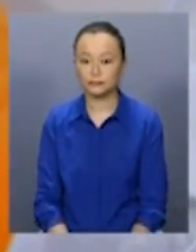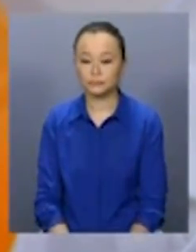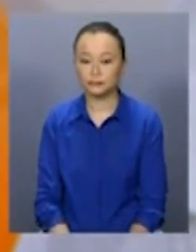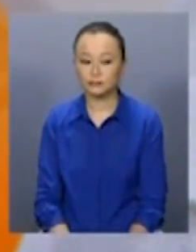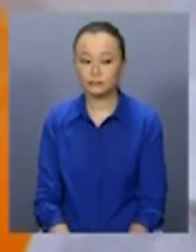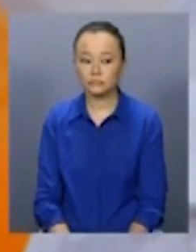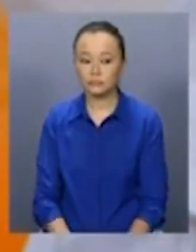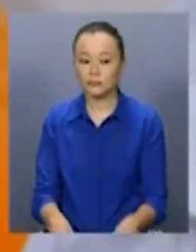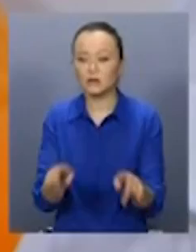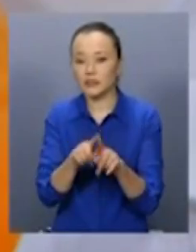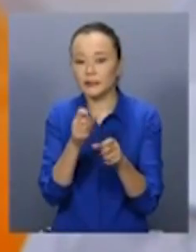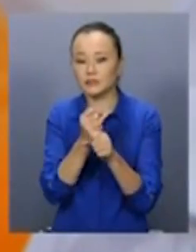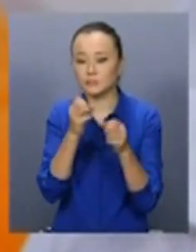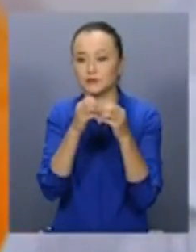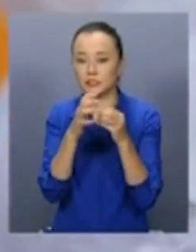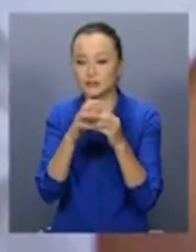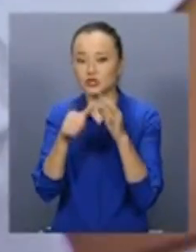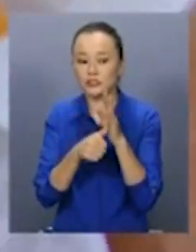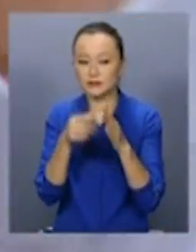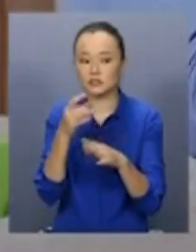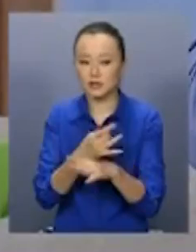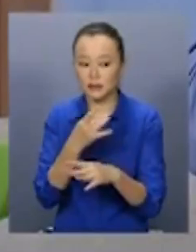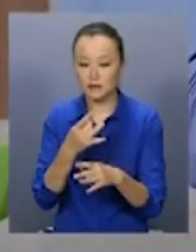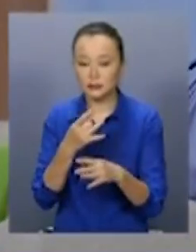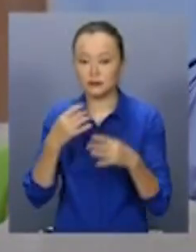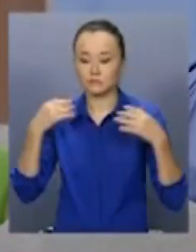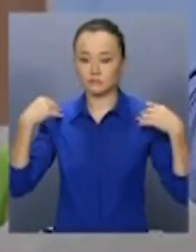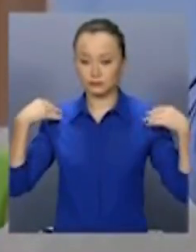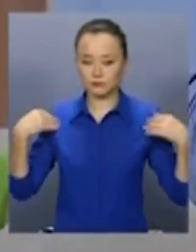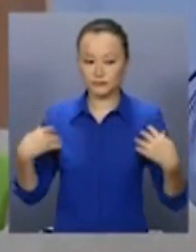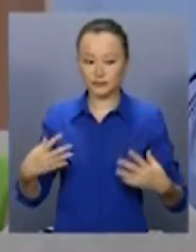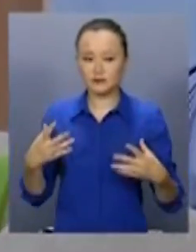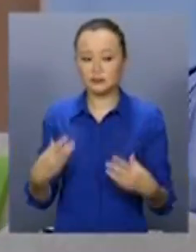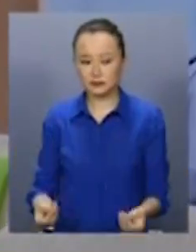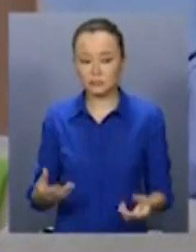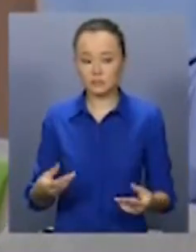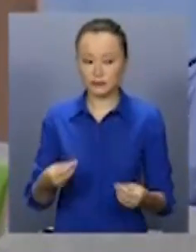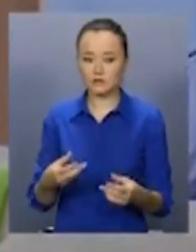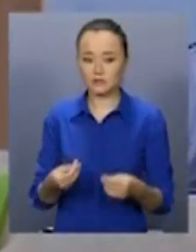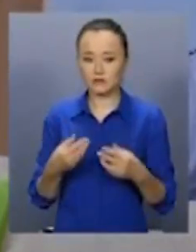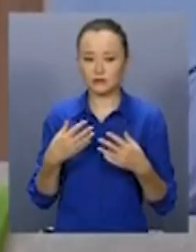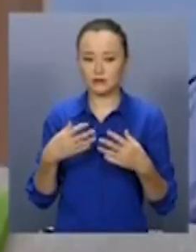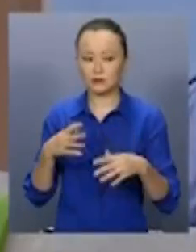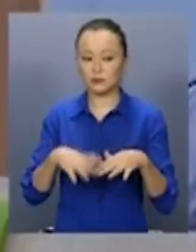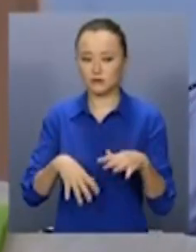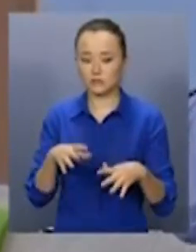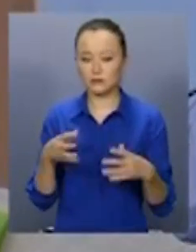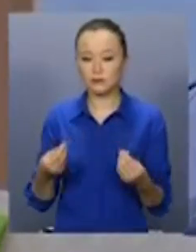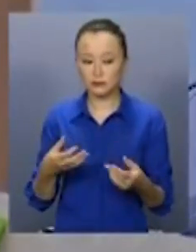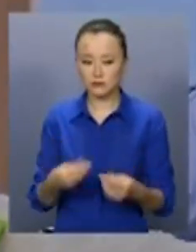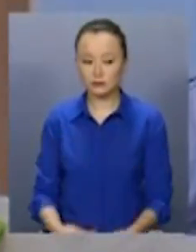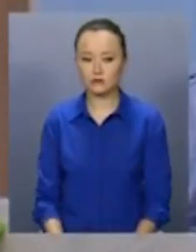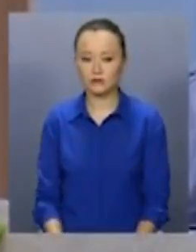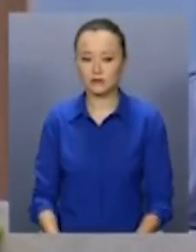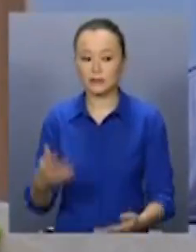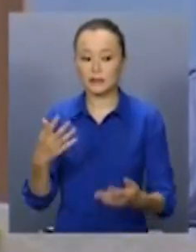Итере береміз. Яғни осылай 15-16 рет жасаймыз. Мына бұлшық еттер барлығы бос. Саусақтар бос. Көрермен қайталаймыз.